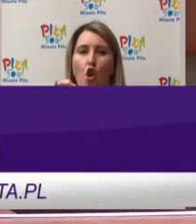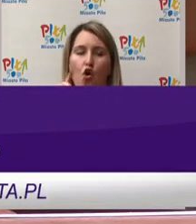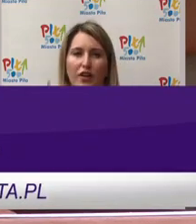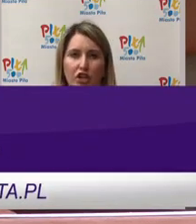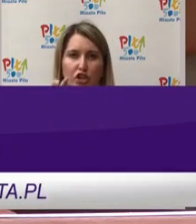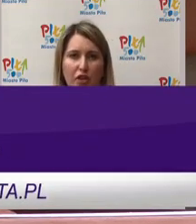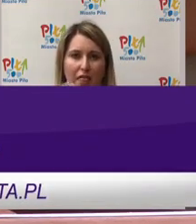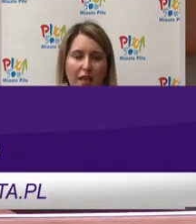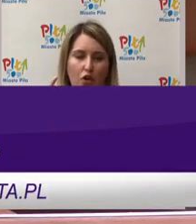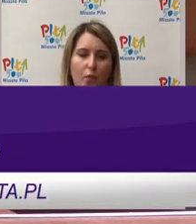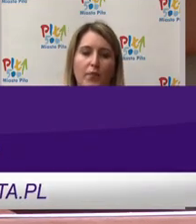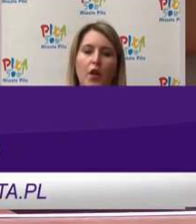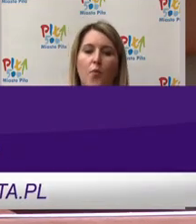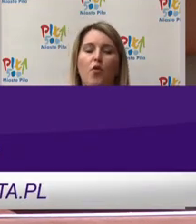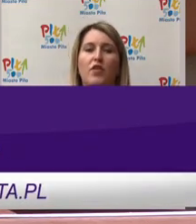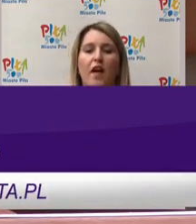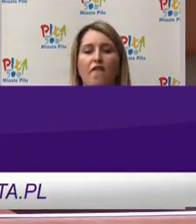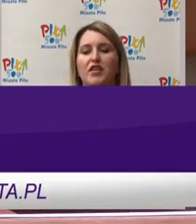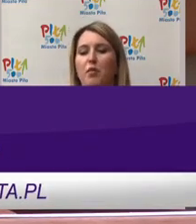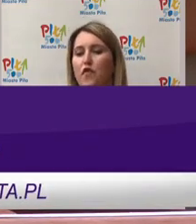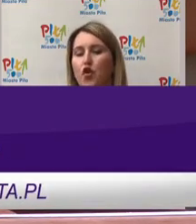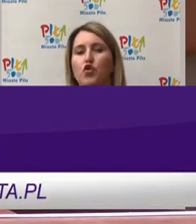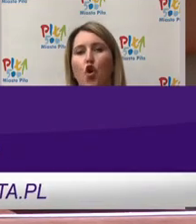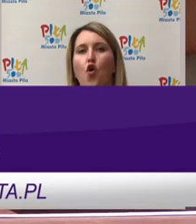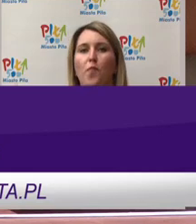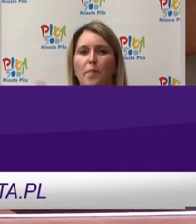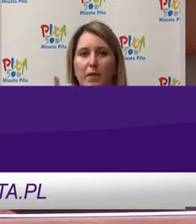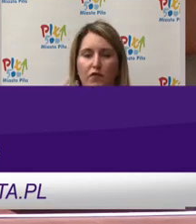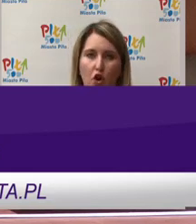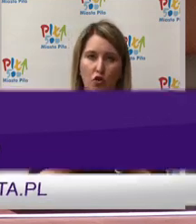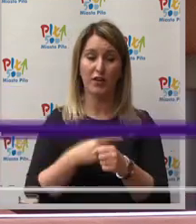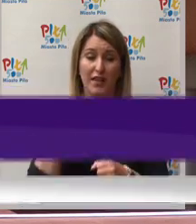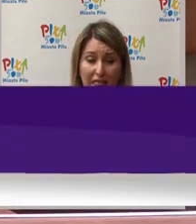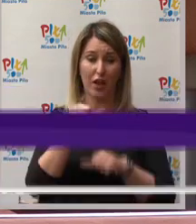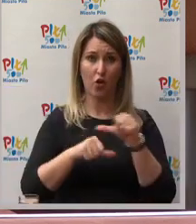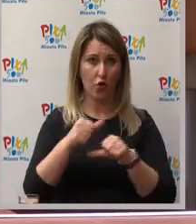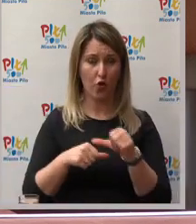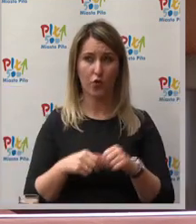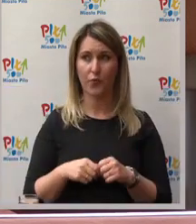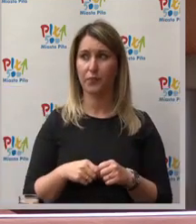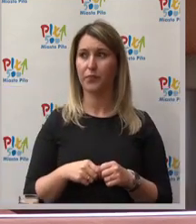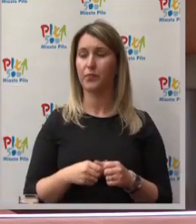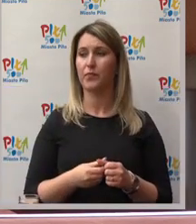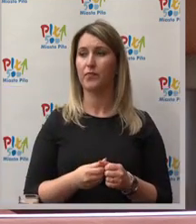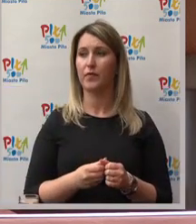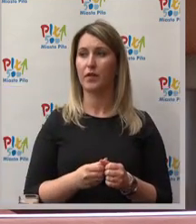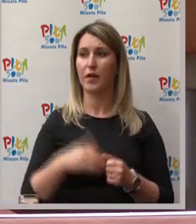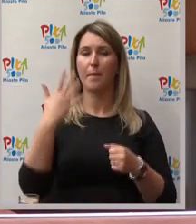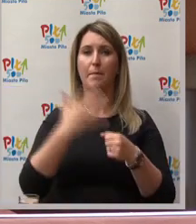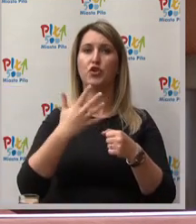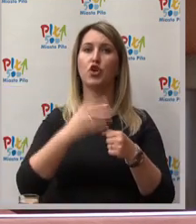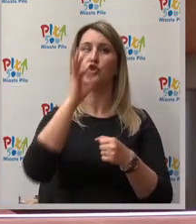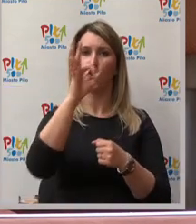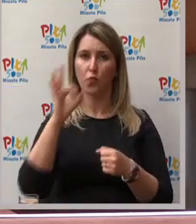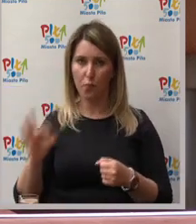można składać od 1 czerwca tego roku. Tak naprawdę będzie to ciągły nabór. Wysokość dotacji celowej wynosi 50%